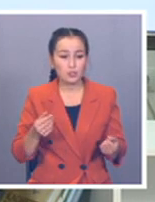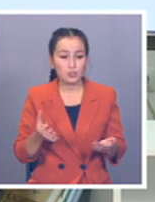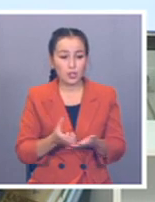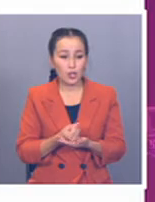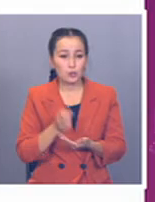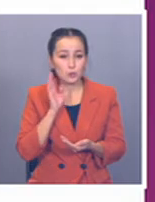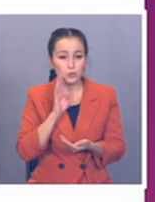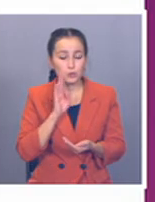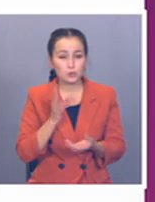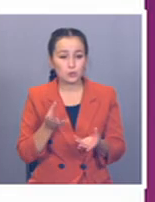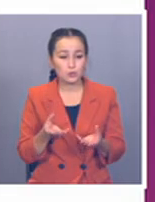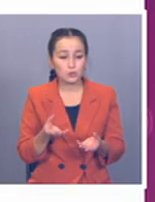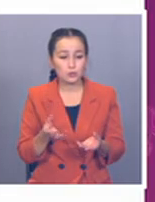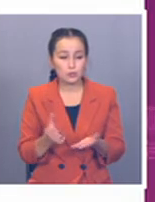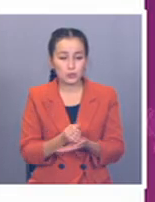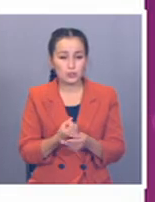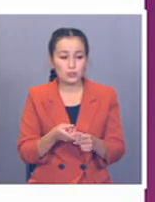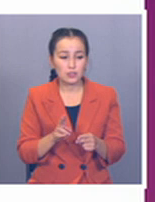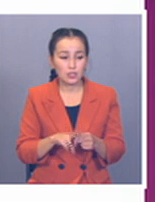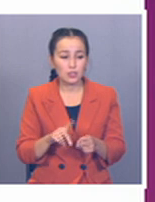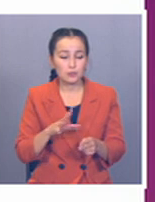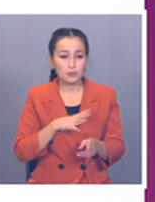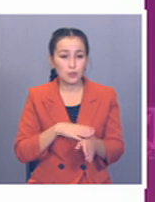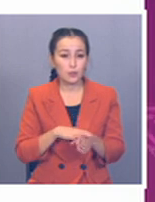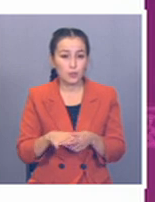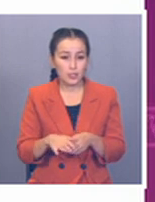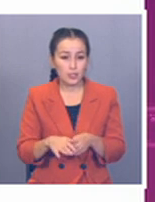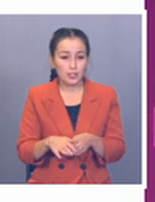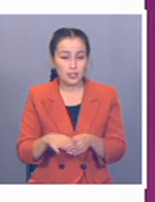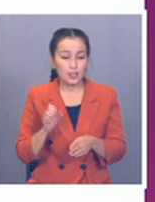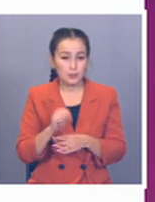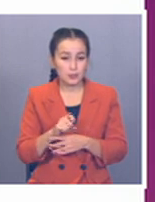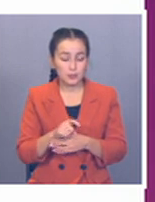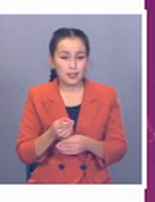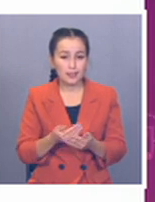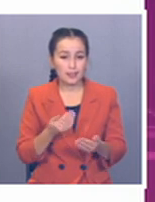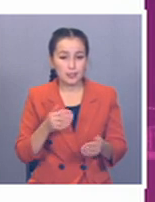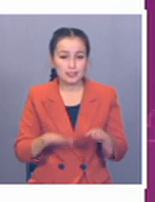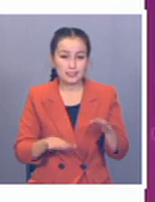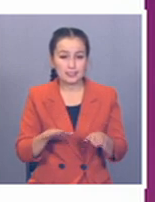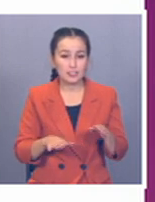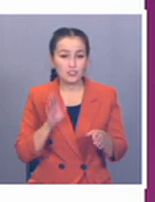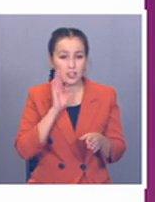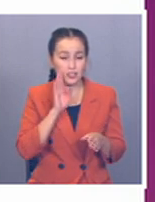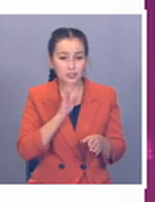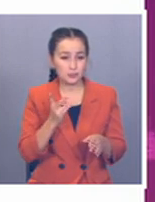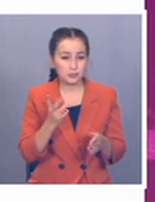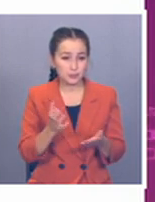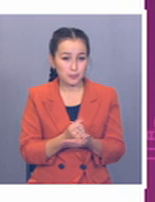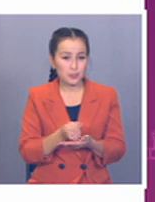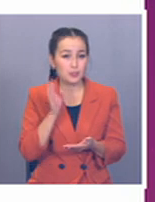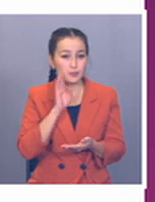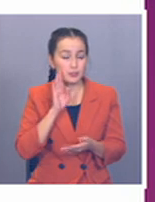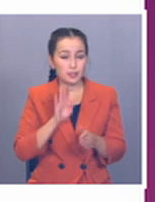пайда болады. Сонда бұл тапсырманы орындау үшін, яғни біз алдымен ертіндінің массасын тауып алуымыз керек. Судың